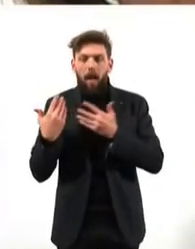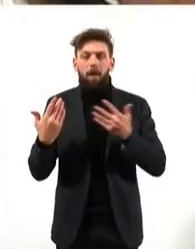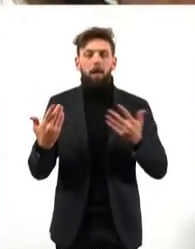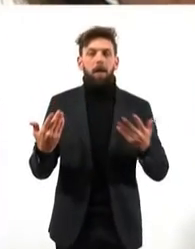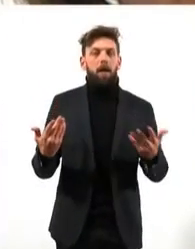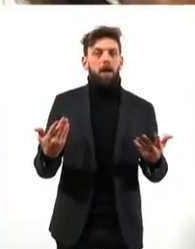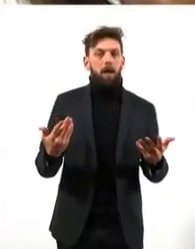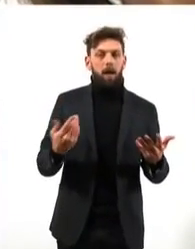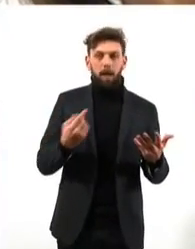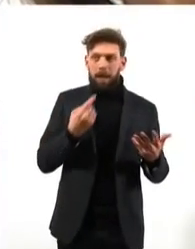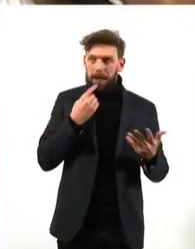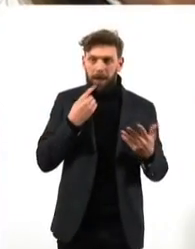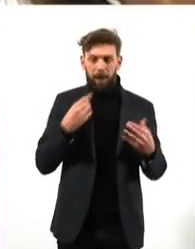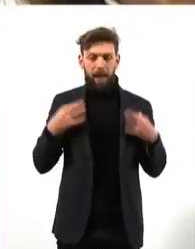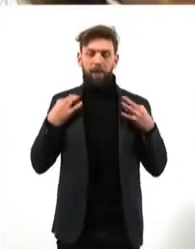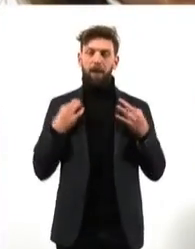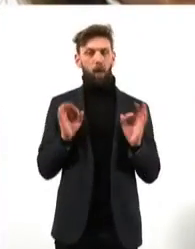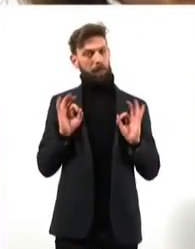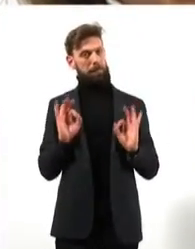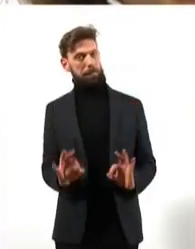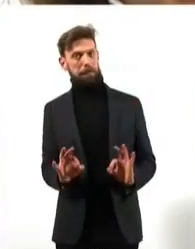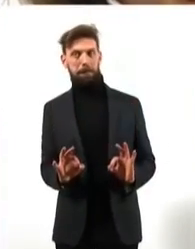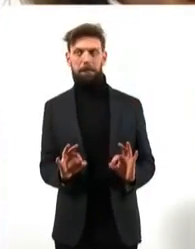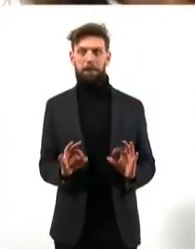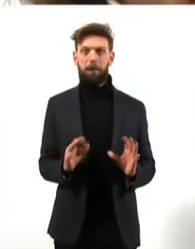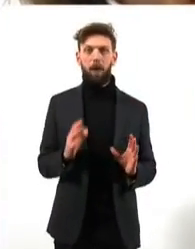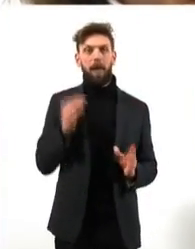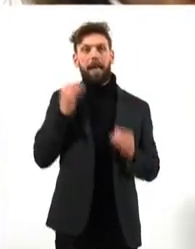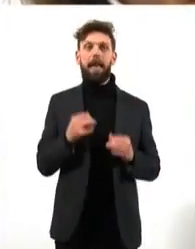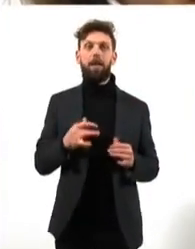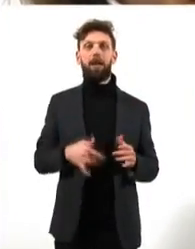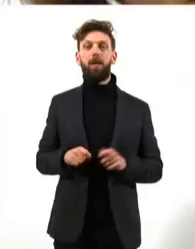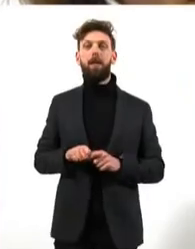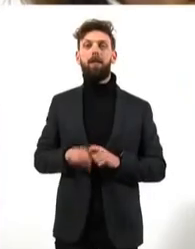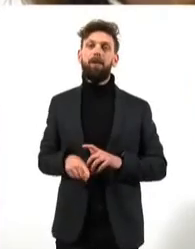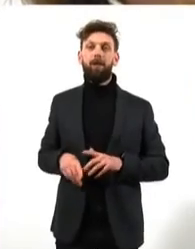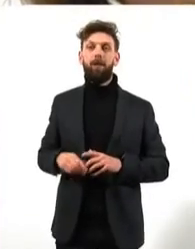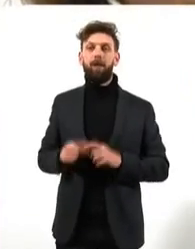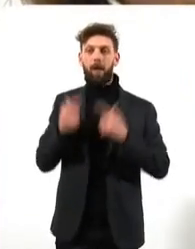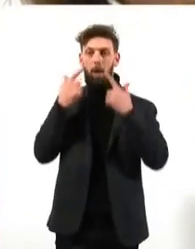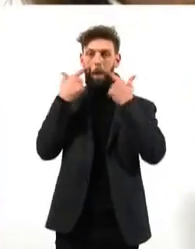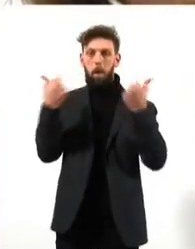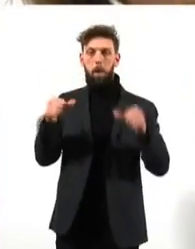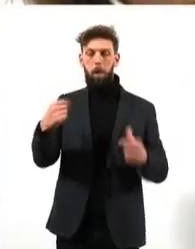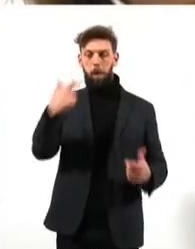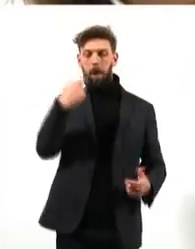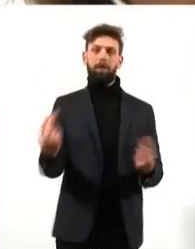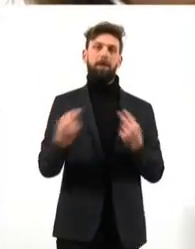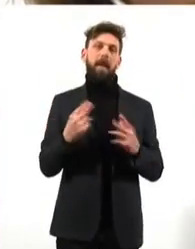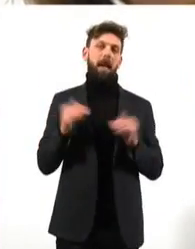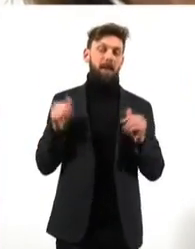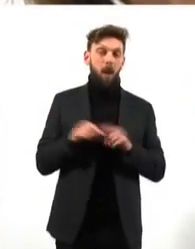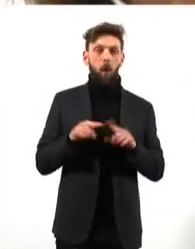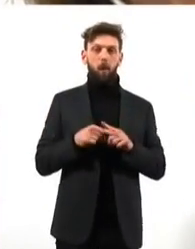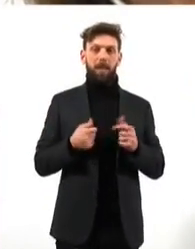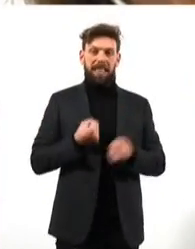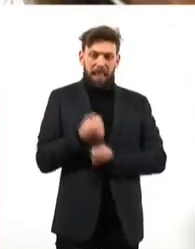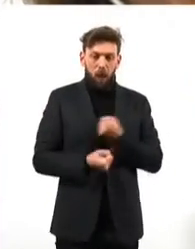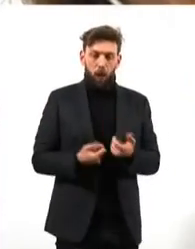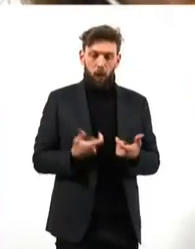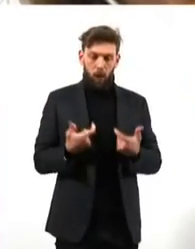fait de porter de bons vêtements pour pas avoir, au cas où s'il y a un accident, pas de fuite. C'est aussi la gestion de la douleur, parce que certains d'entre nous,